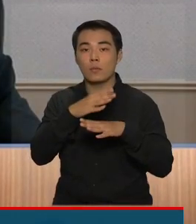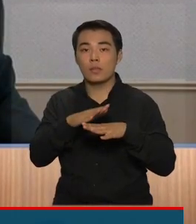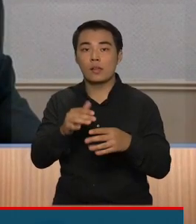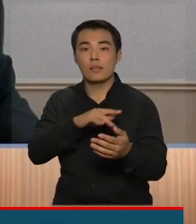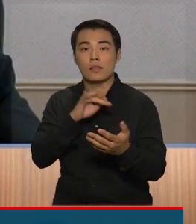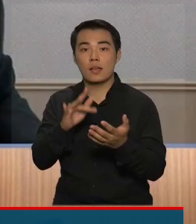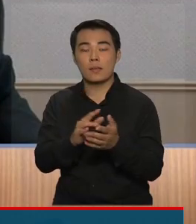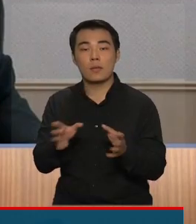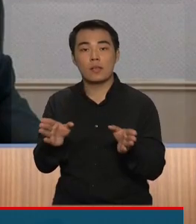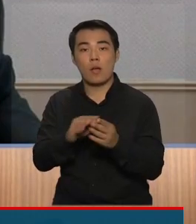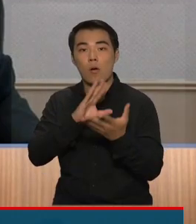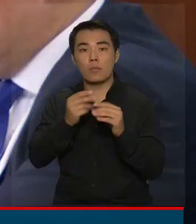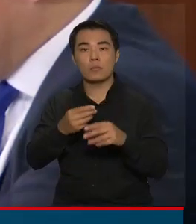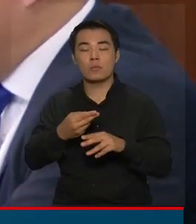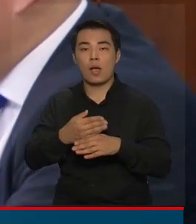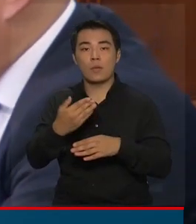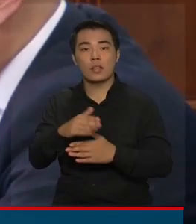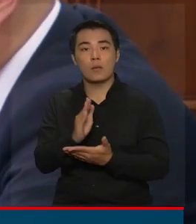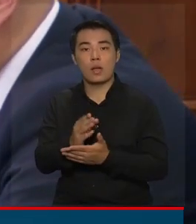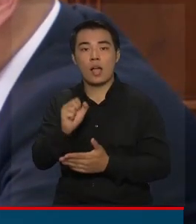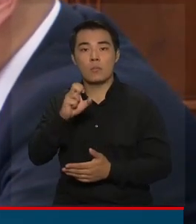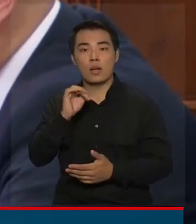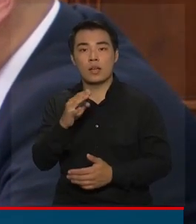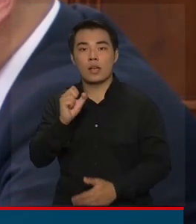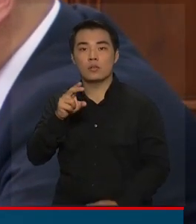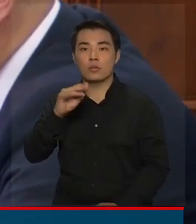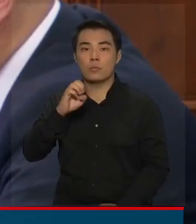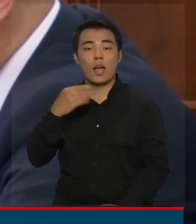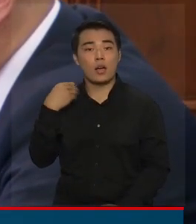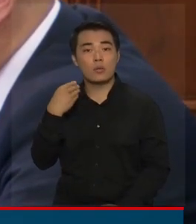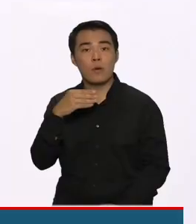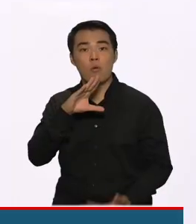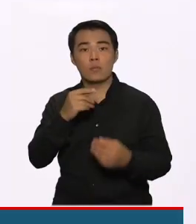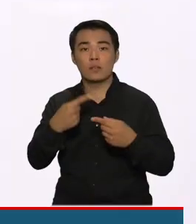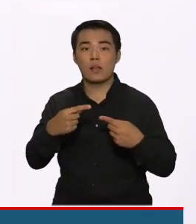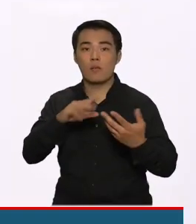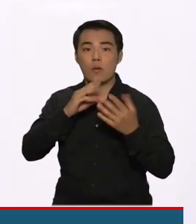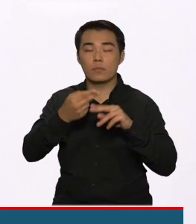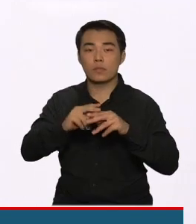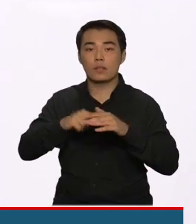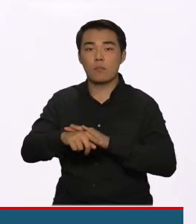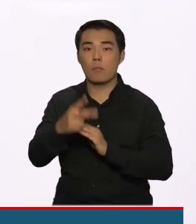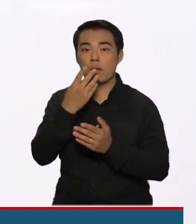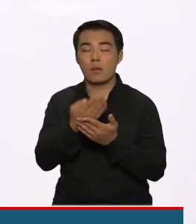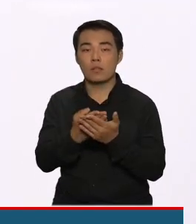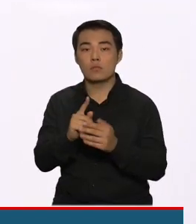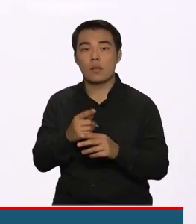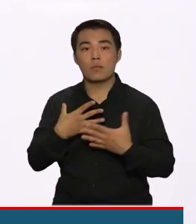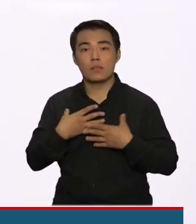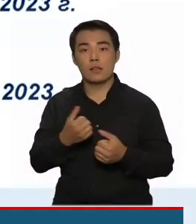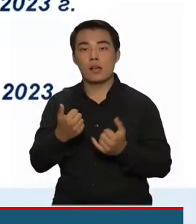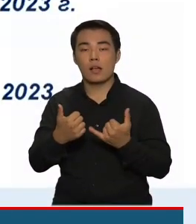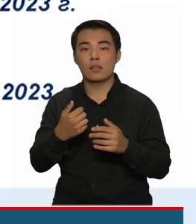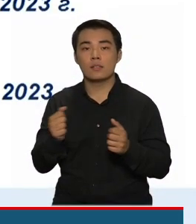қосу жұмыстары тым баяу. Бұл тұста Абай, Ақтөбе және Атырау облыстарында 62 денсаулық сақтау нысанының